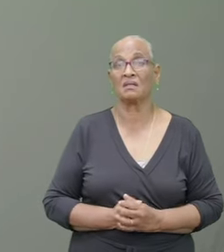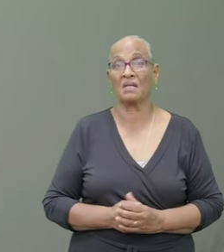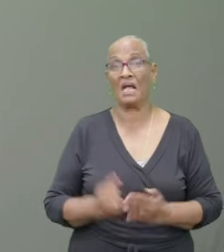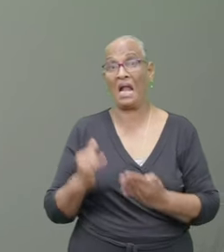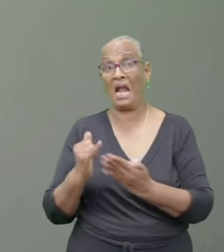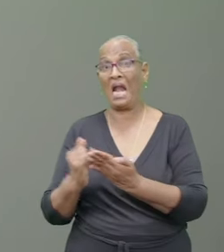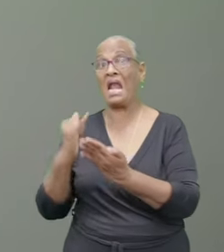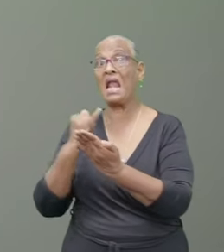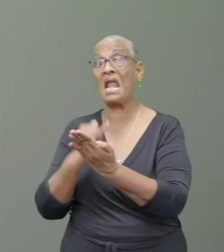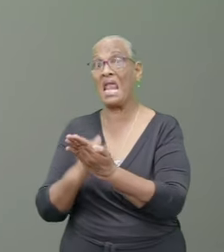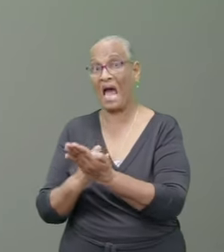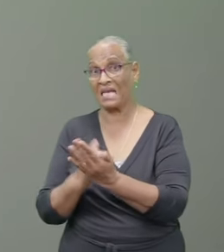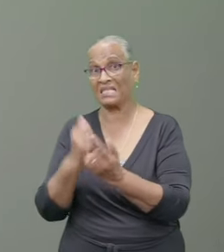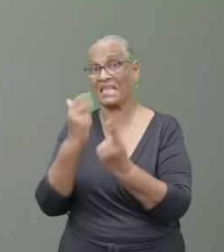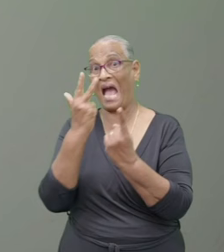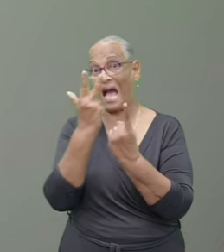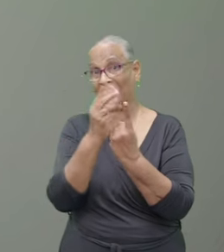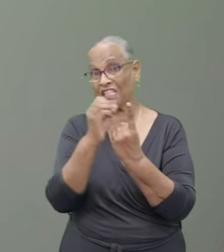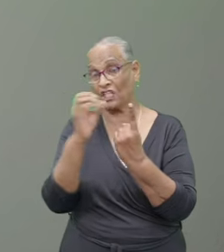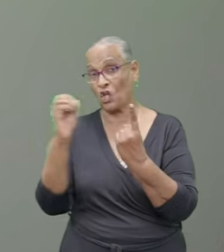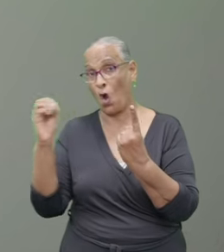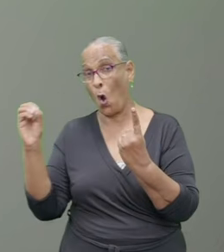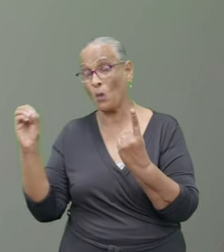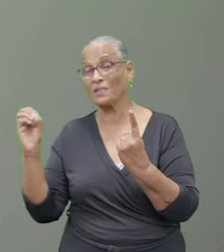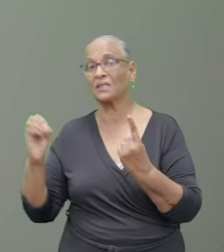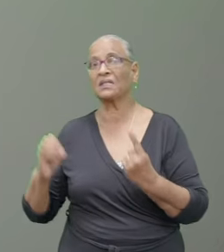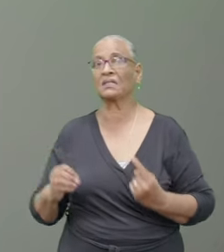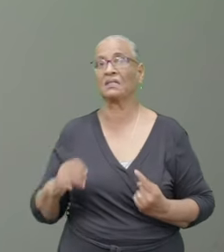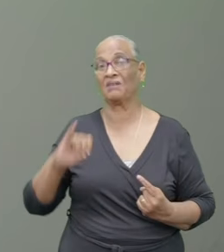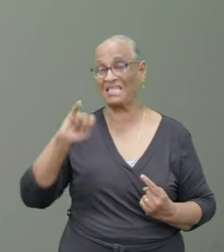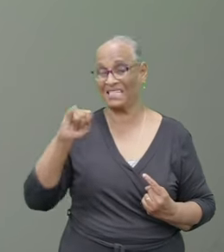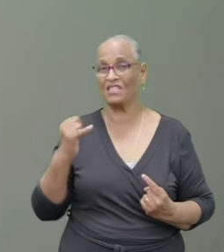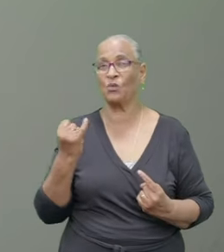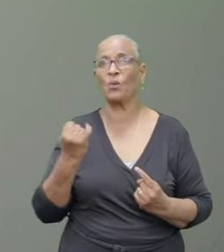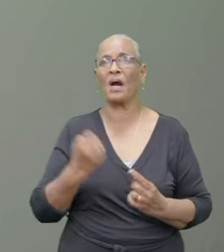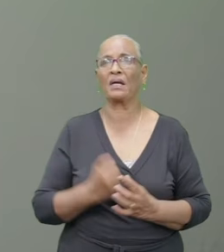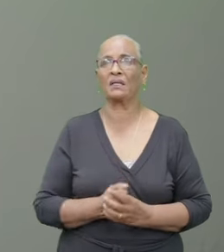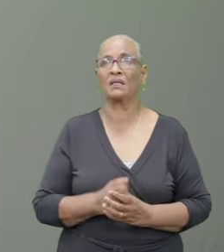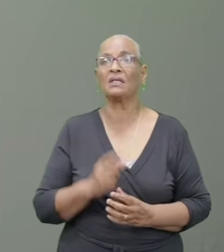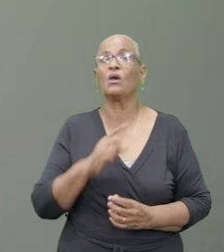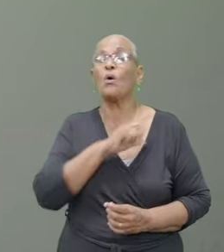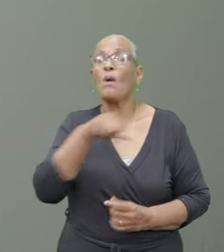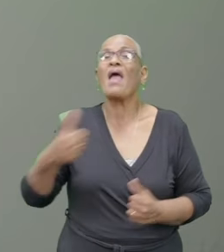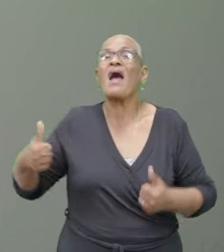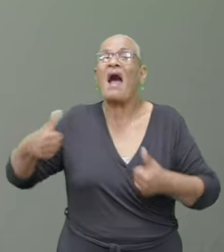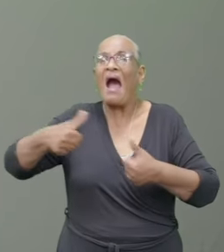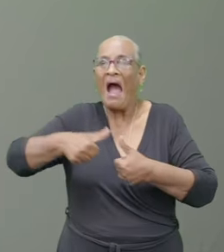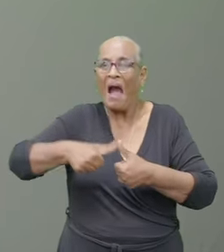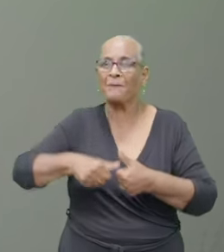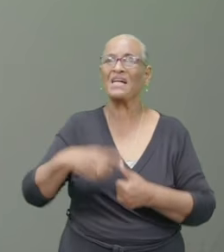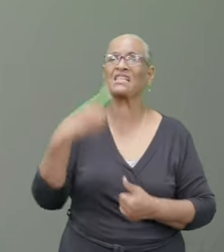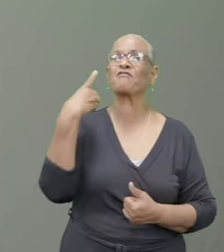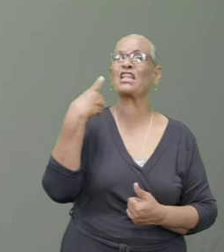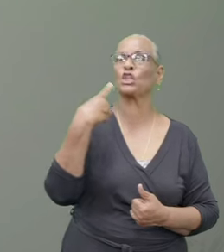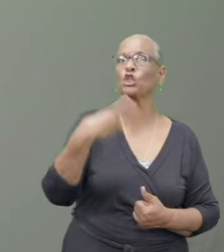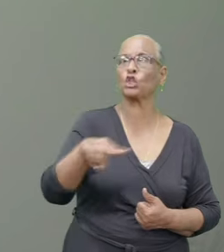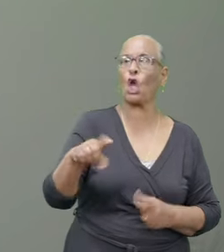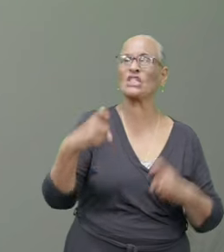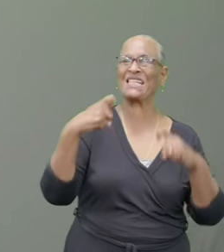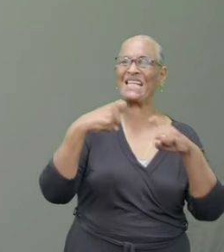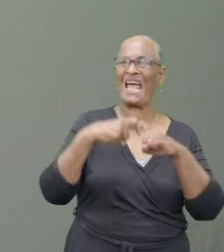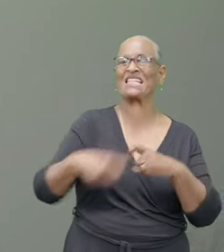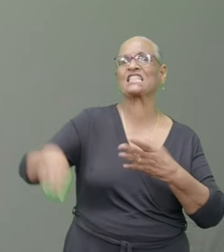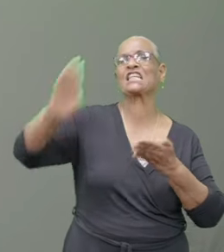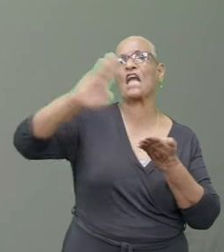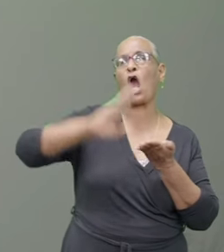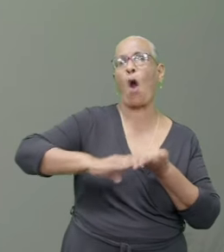de koopkrachtversterking in januari, dat wij daar een aanpassing hebben gehad van 1000 SRD extra op die